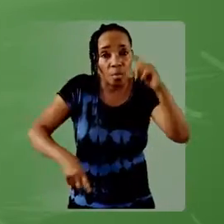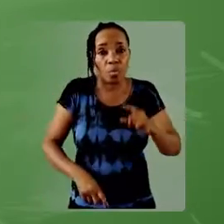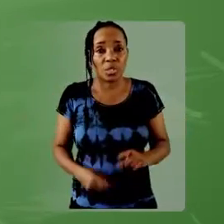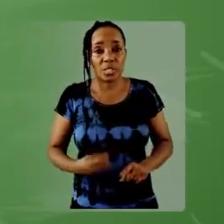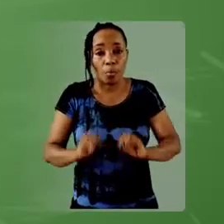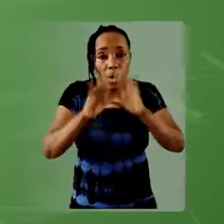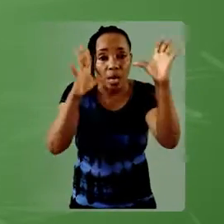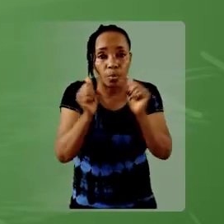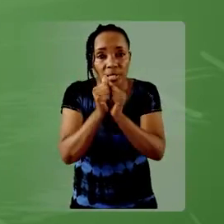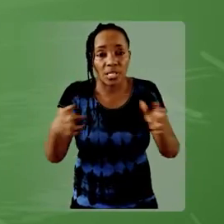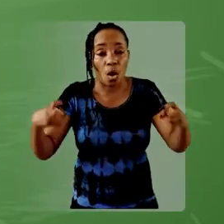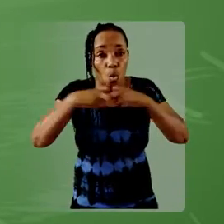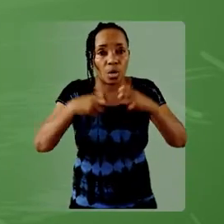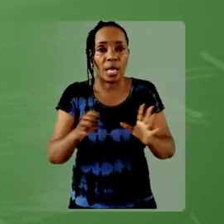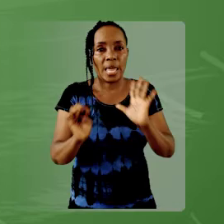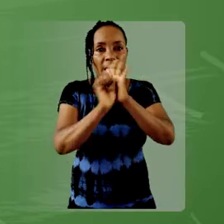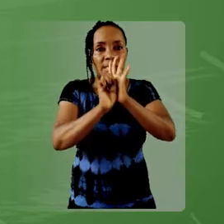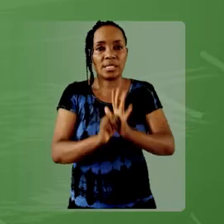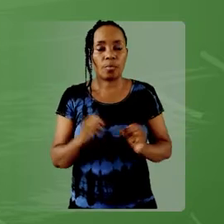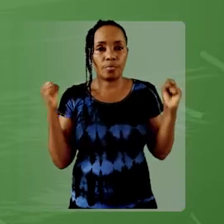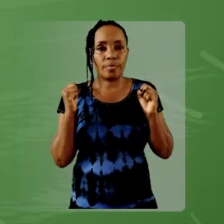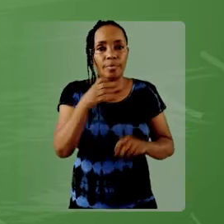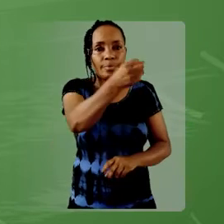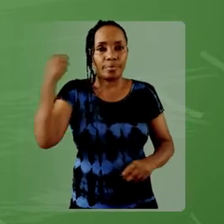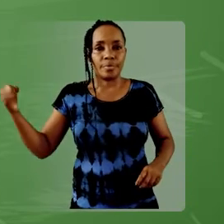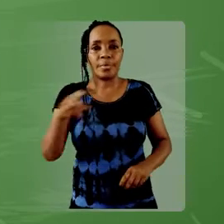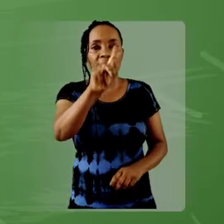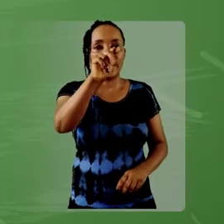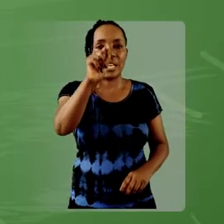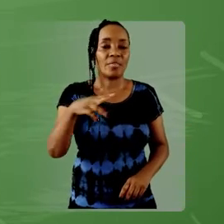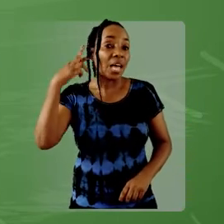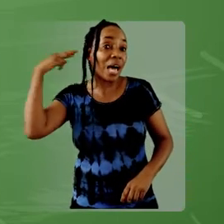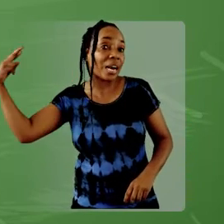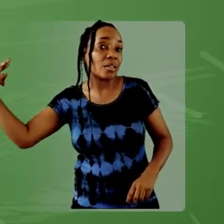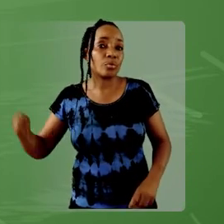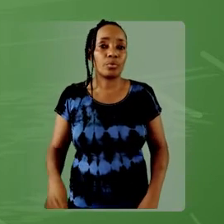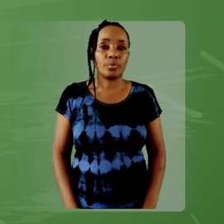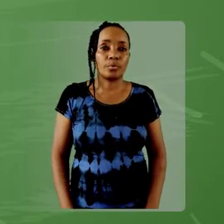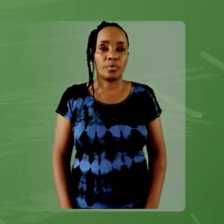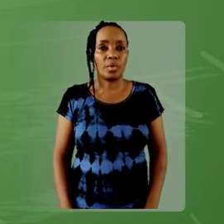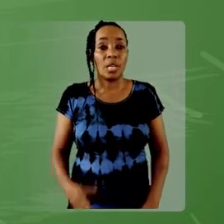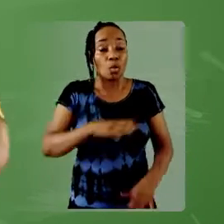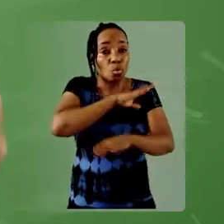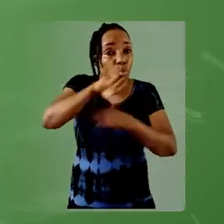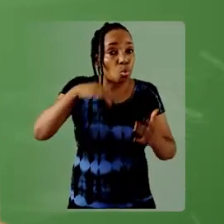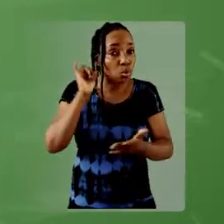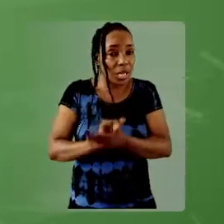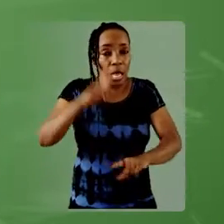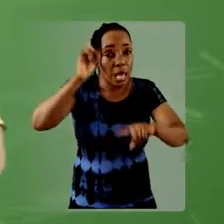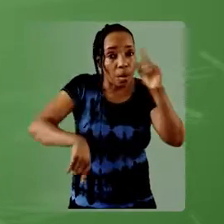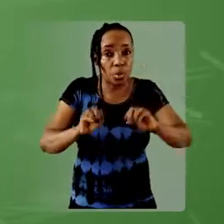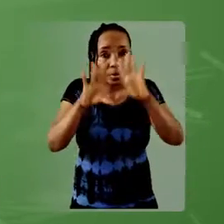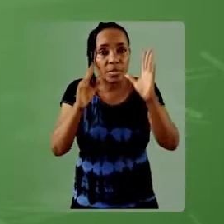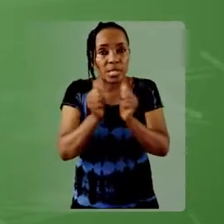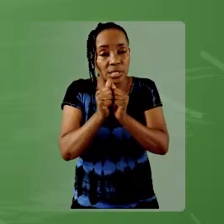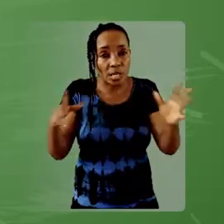comme exemple, on peut citer le réfrigérateur, la télévision, la radio, et tous ces éléments ont besoin de courant